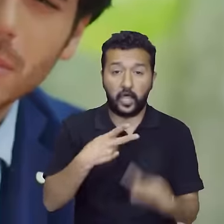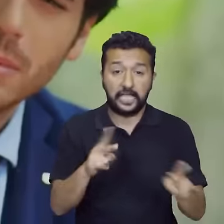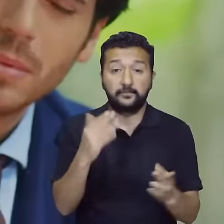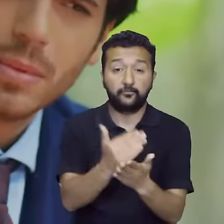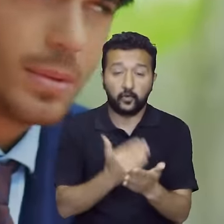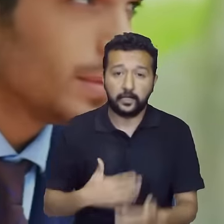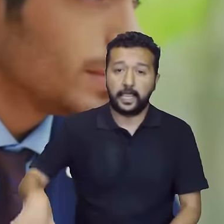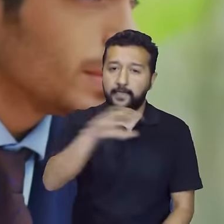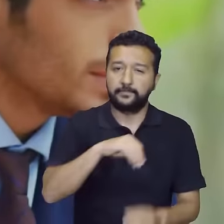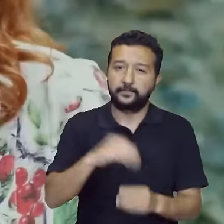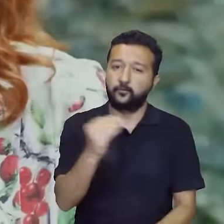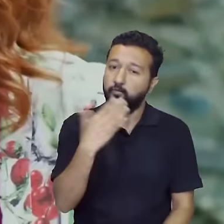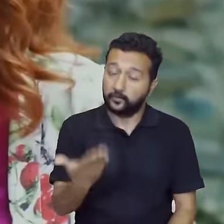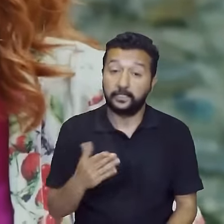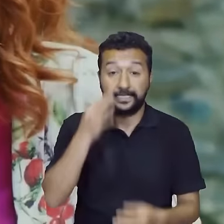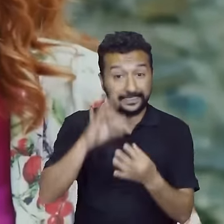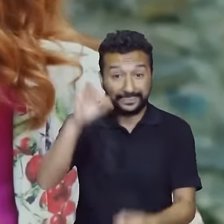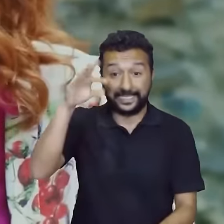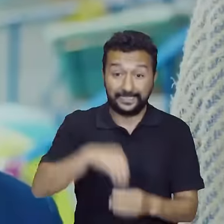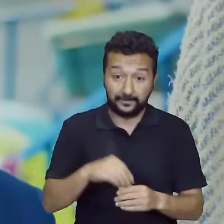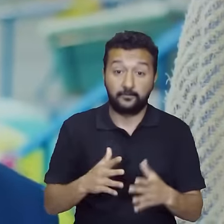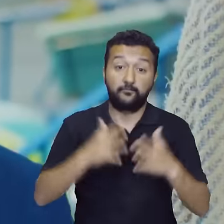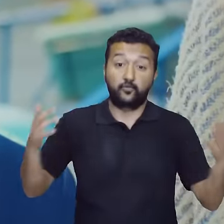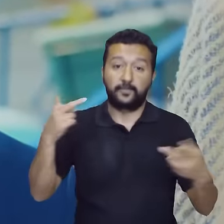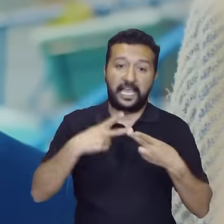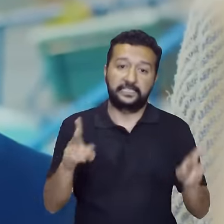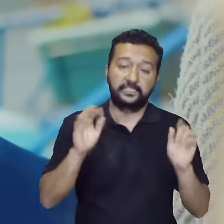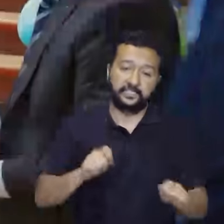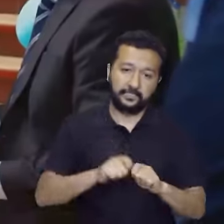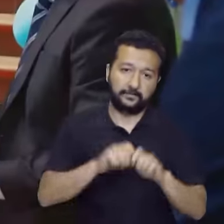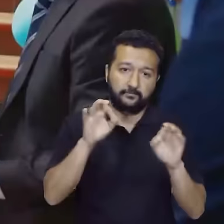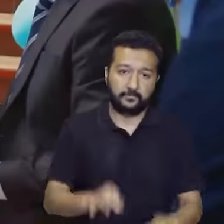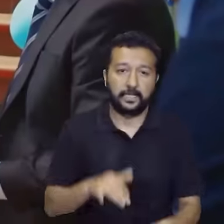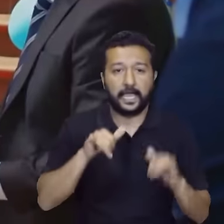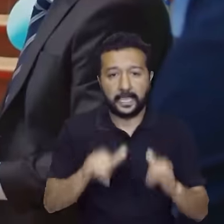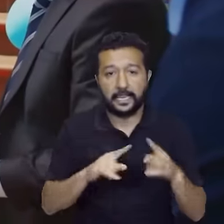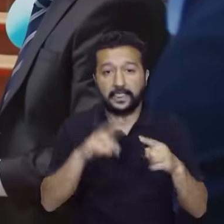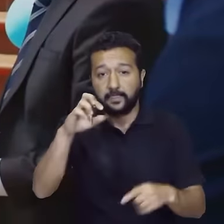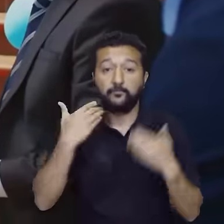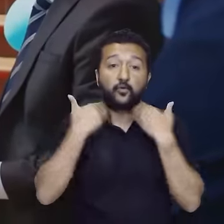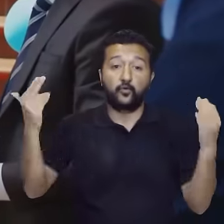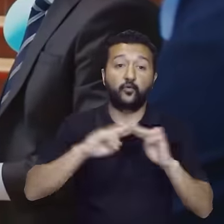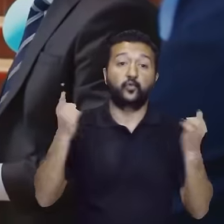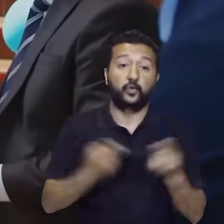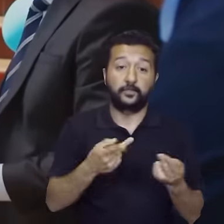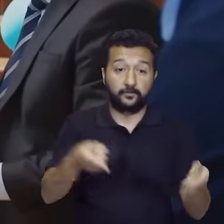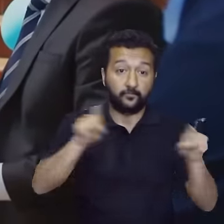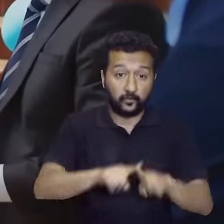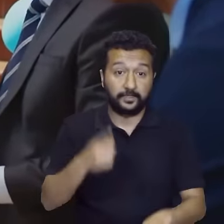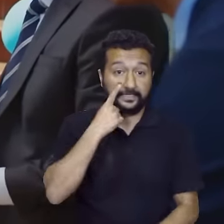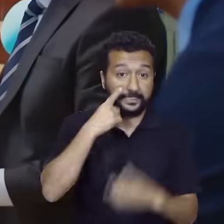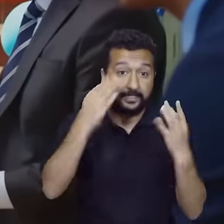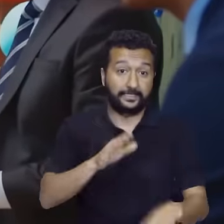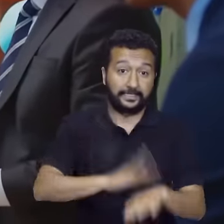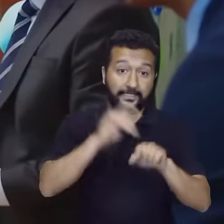açılış bizim için küçük, insanlık için büyük bir adım. Tıp ve hukuk dünyasının buluşmasına